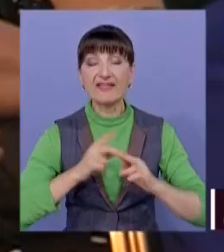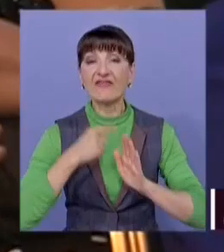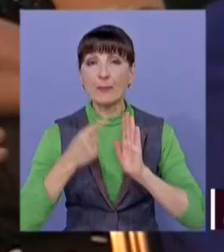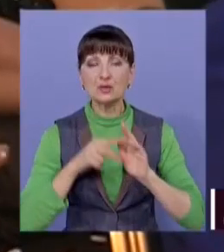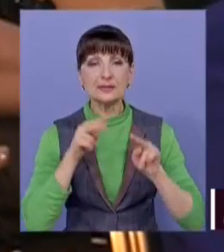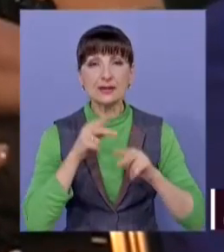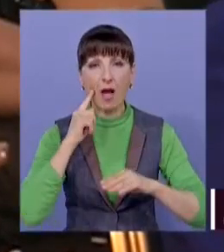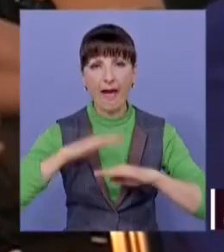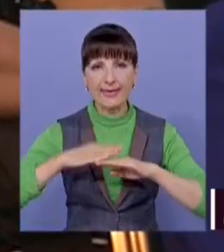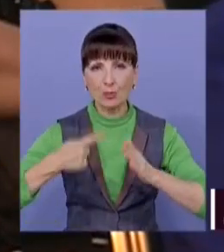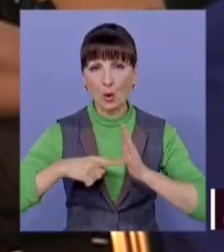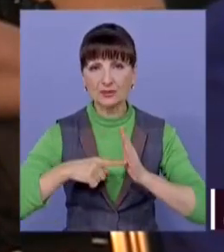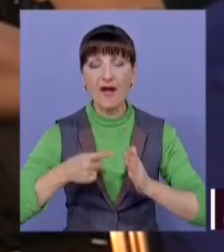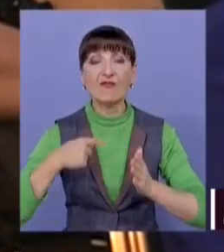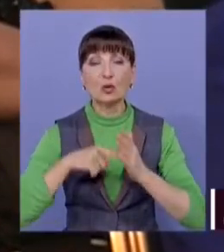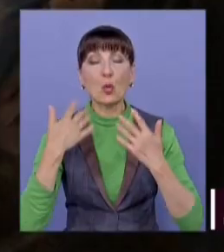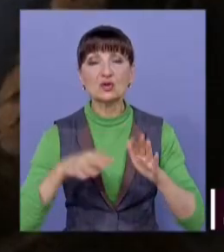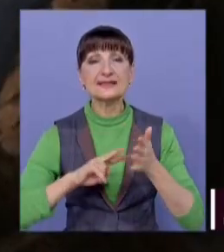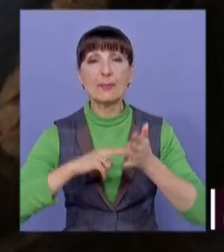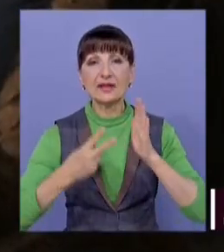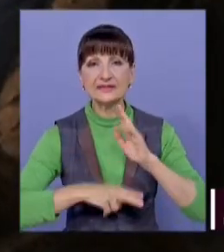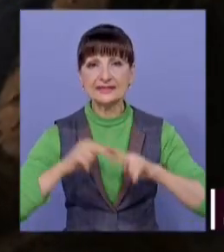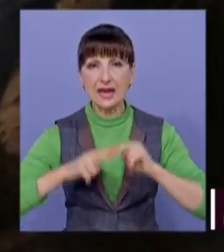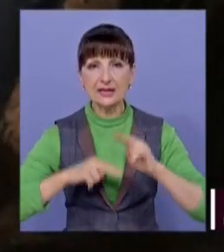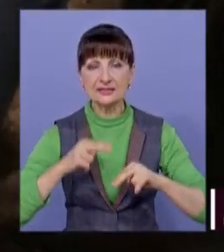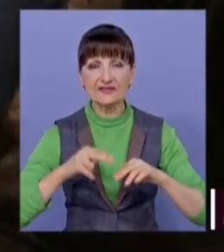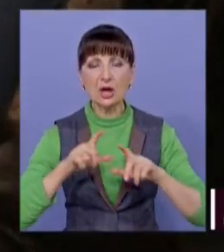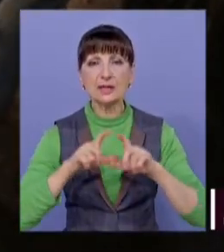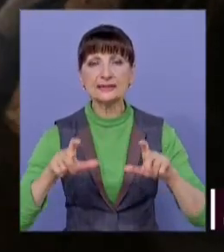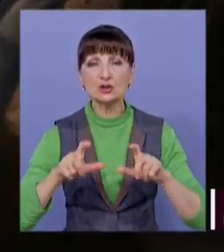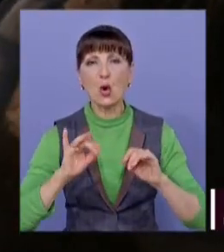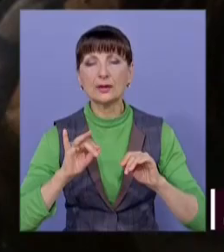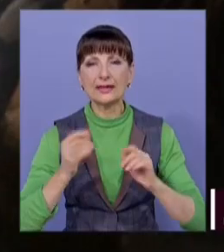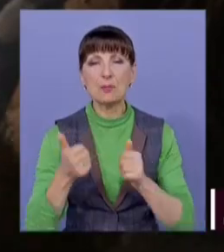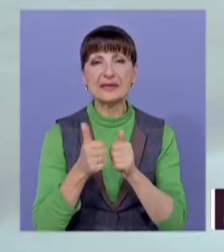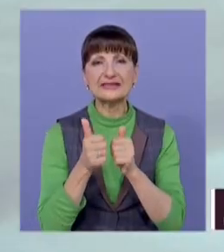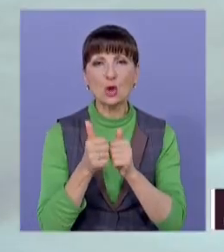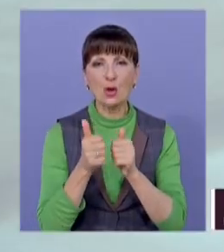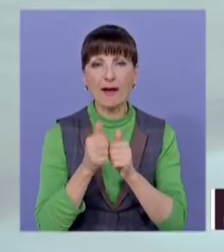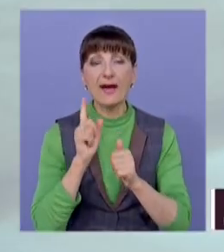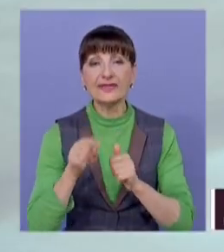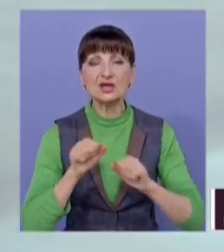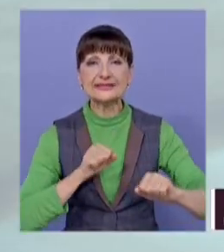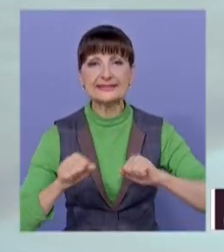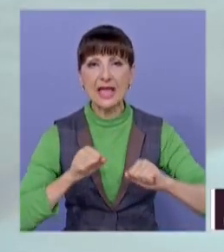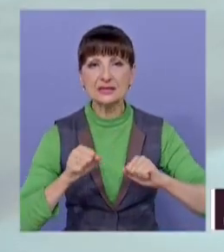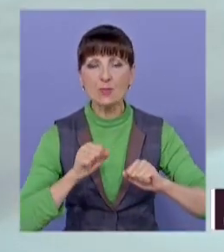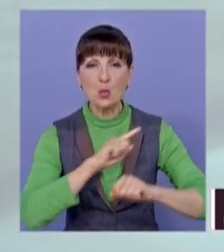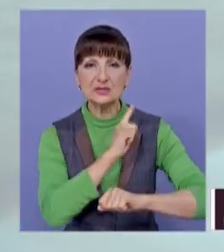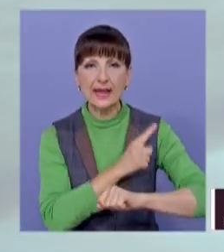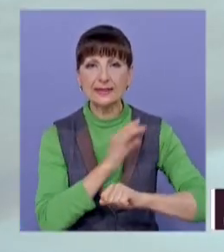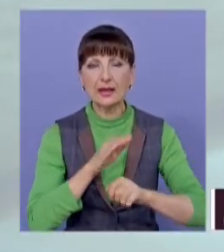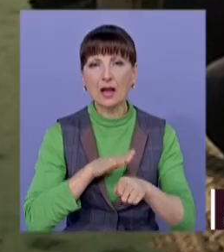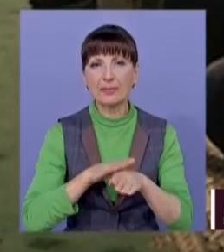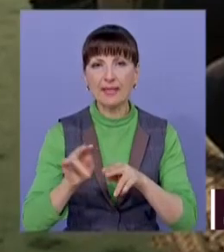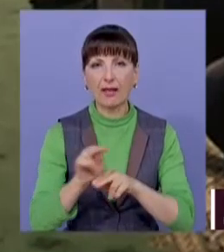контроле акима города. В мегаполисе уже запланировано строительство образовательных учреждений и пристроек, а также сейсмоусиление и капитальный ремонт.